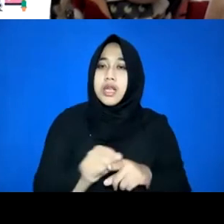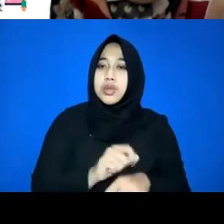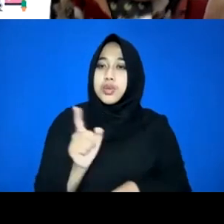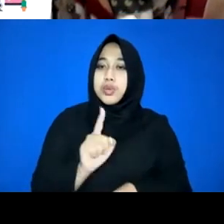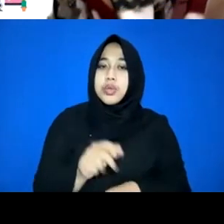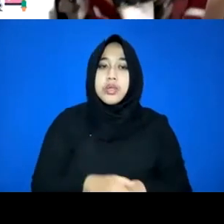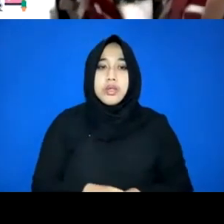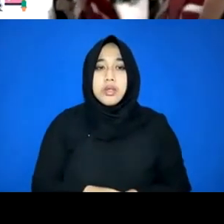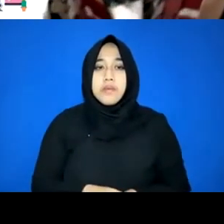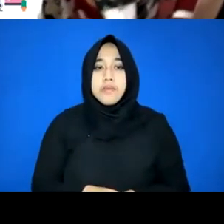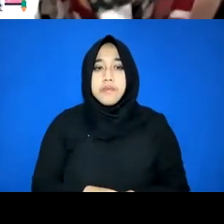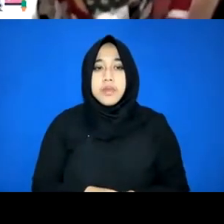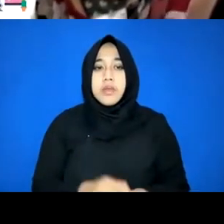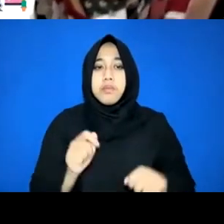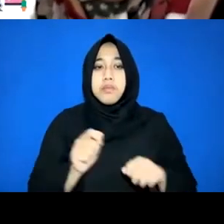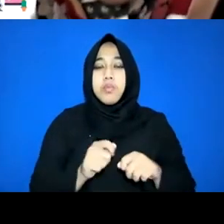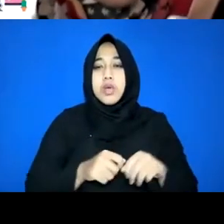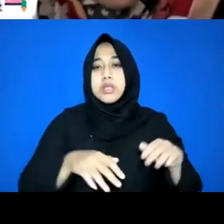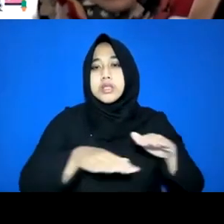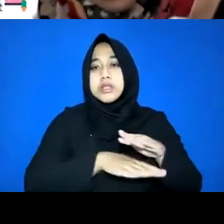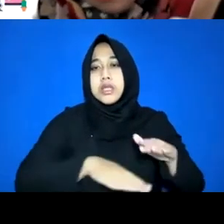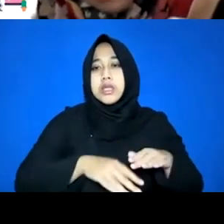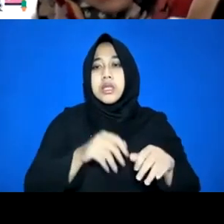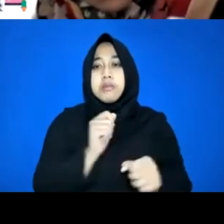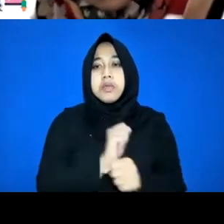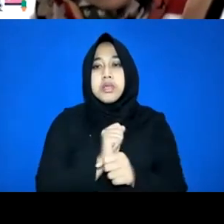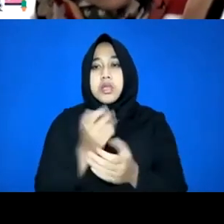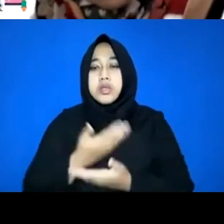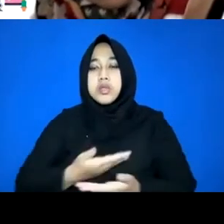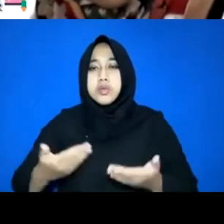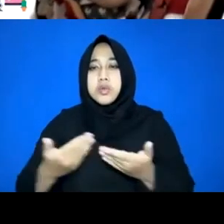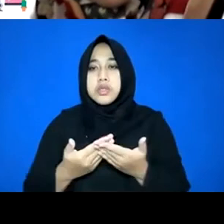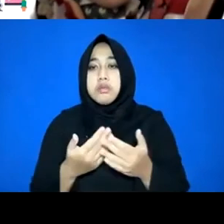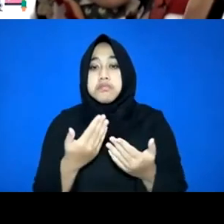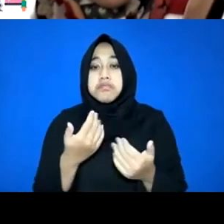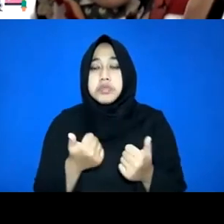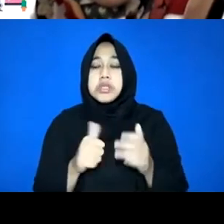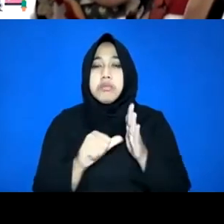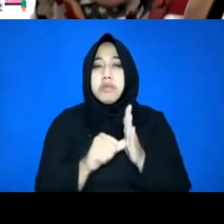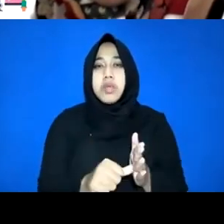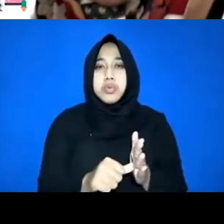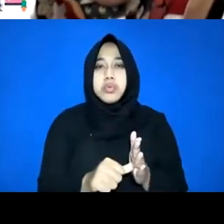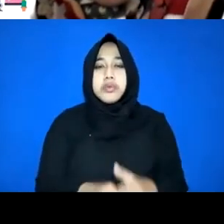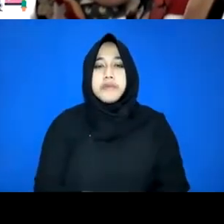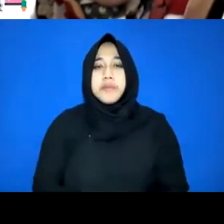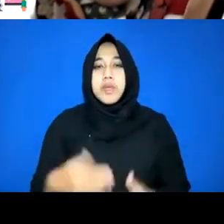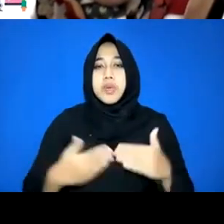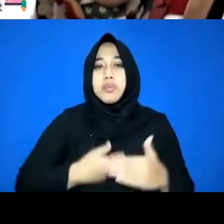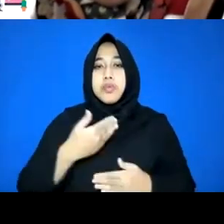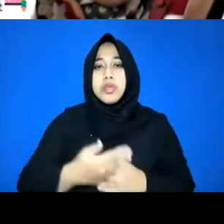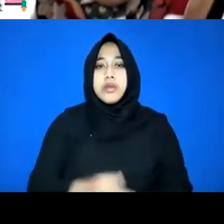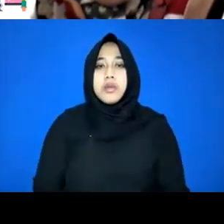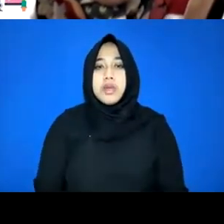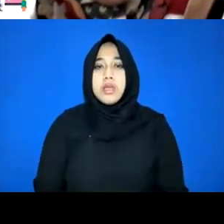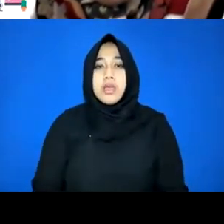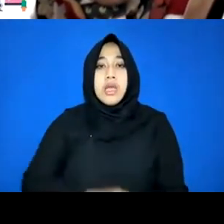YSCC membuat standar Lapsos di kawan-kawan itu sangat membantu. Kemudian ya kita